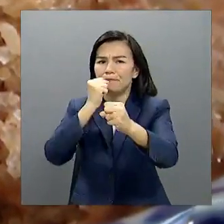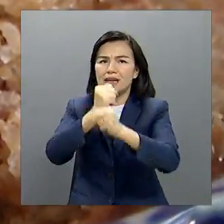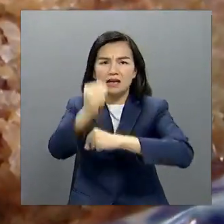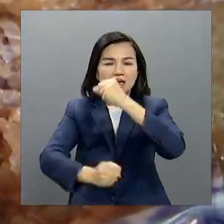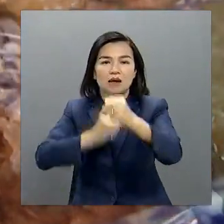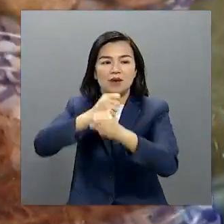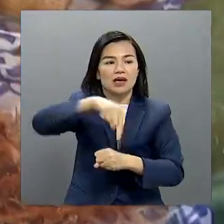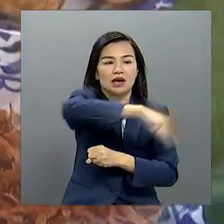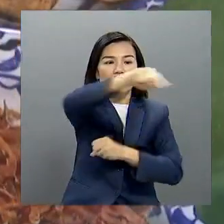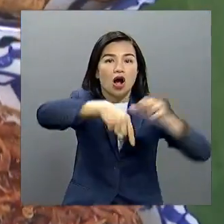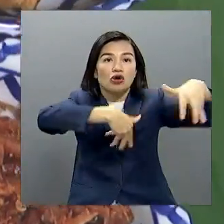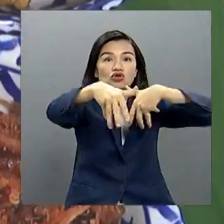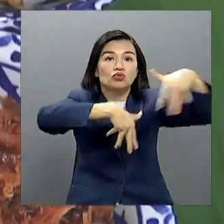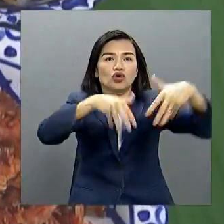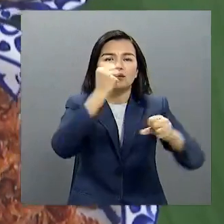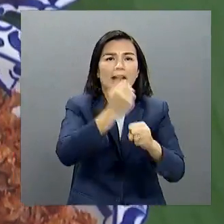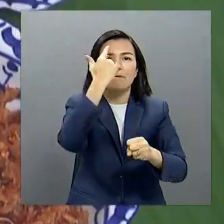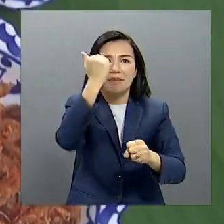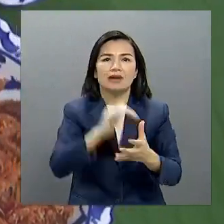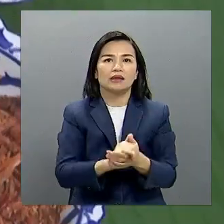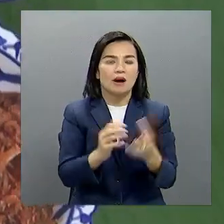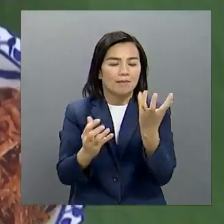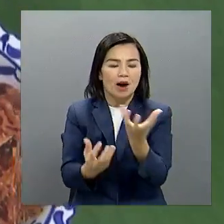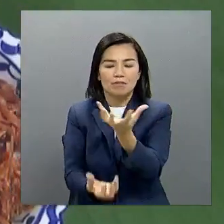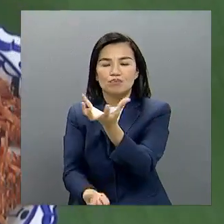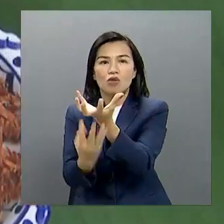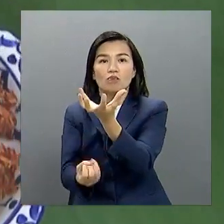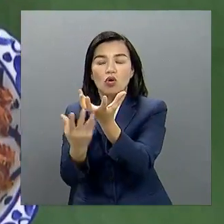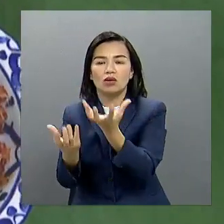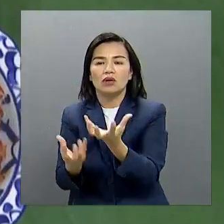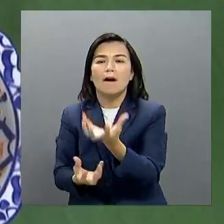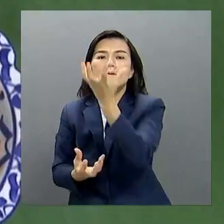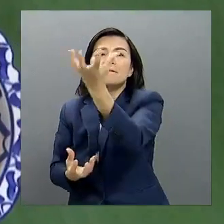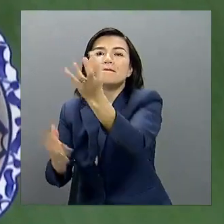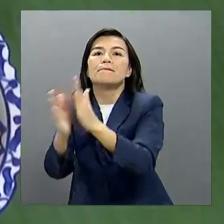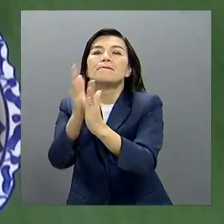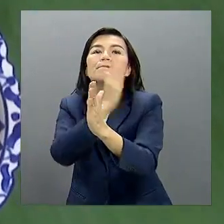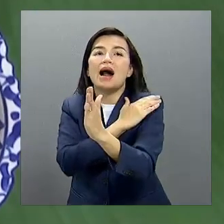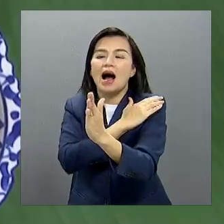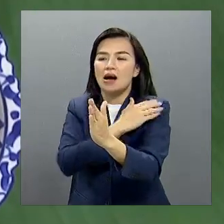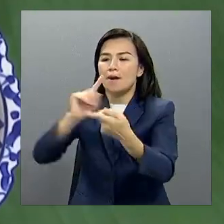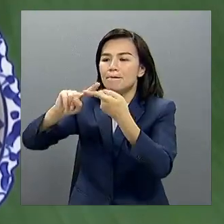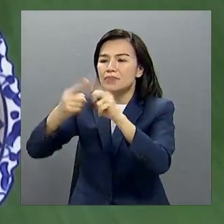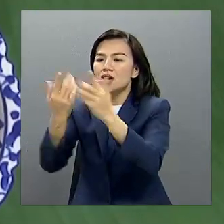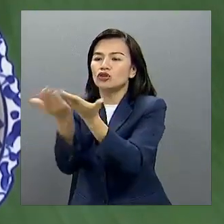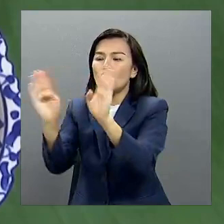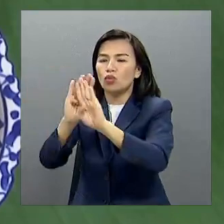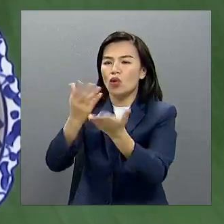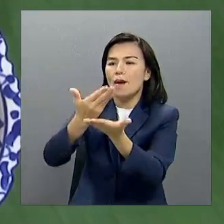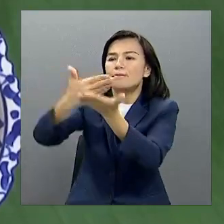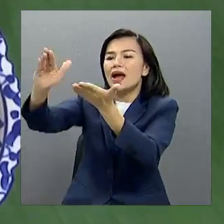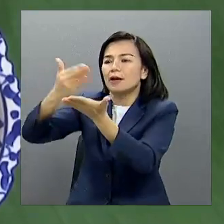ข้าวแช่ทุกบ้านเรือนเลยหุงแล้วทำไงคะก็ไปถวายพระไปแจกบ้านพี่น้องเพื่อว่าสอนให้ลูกได้รู้